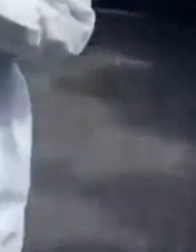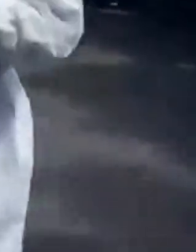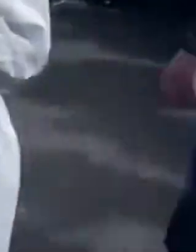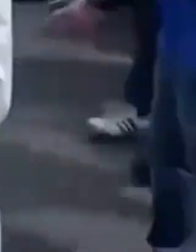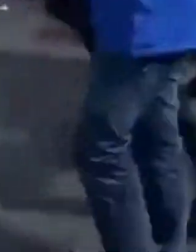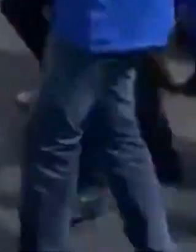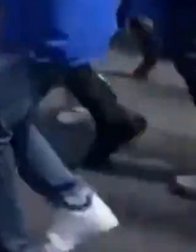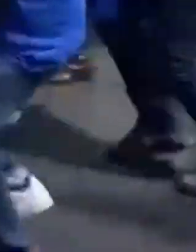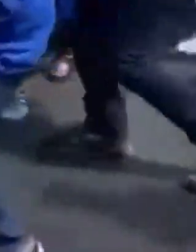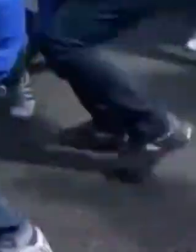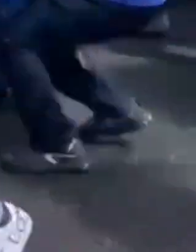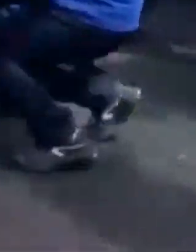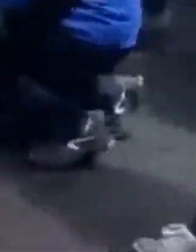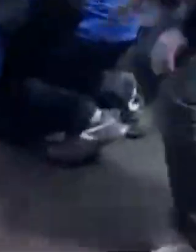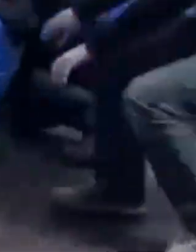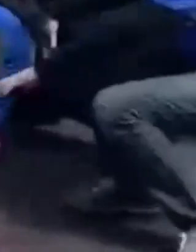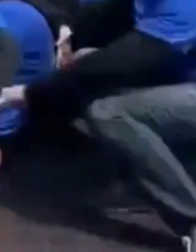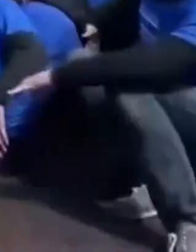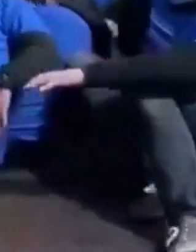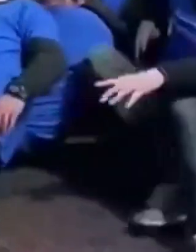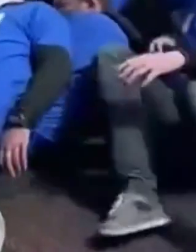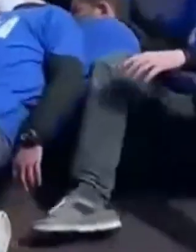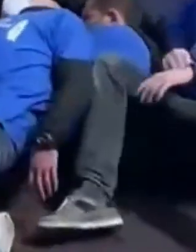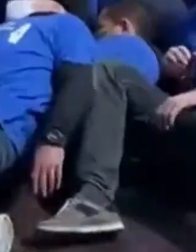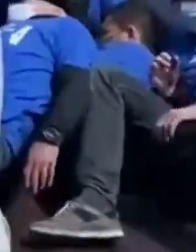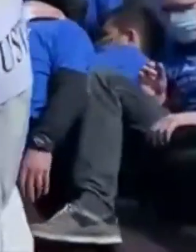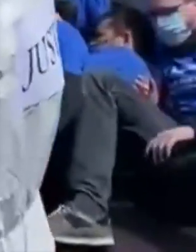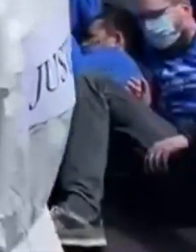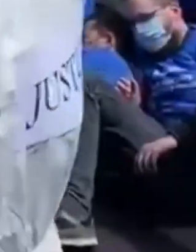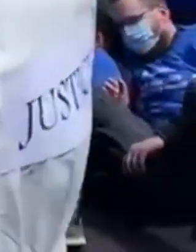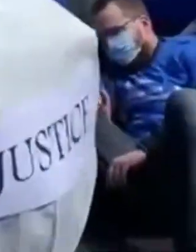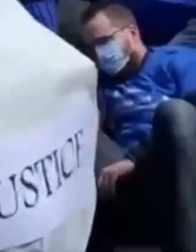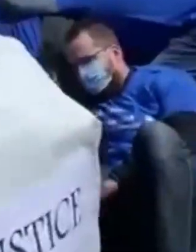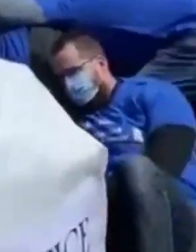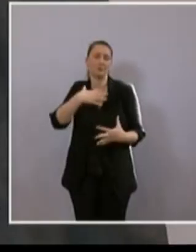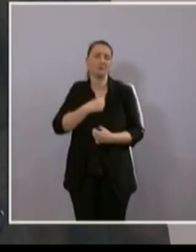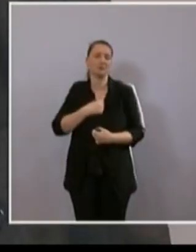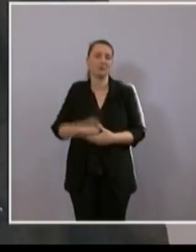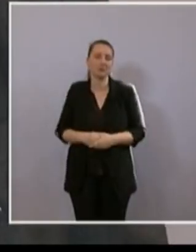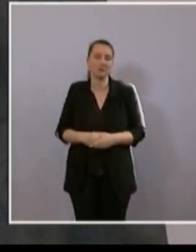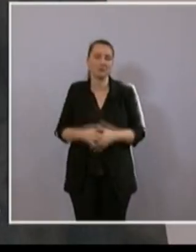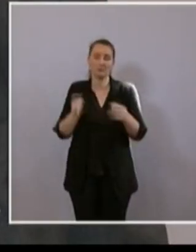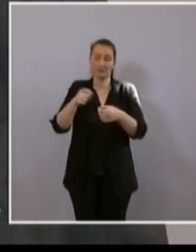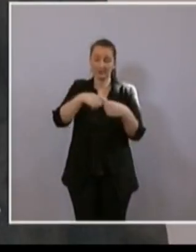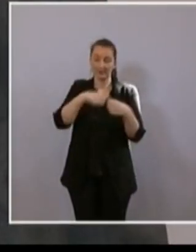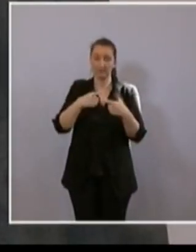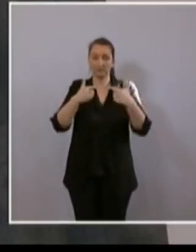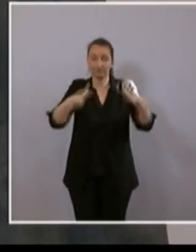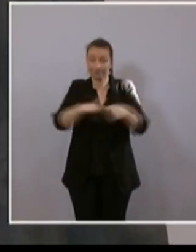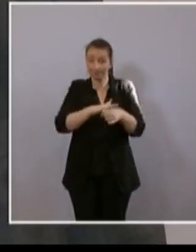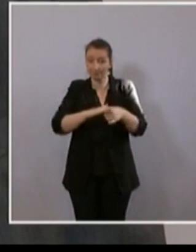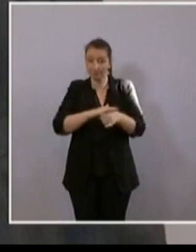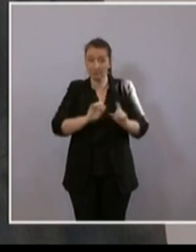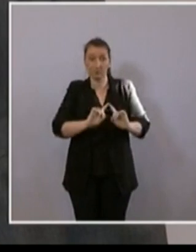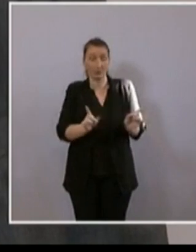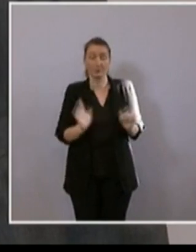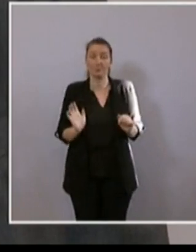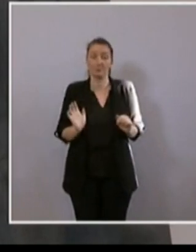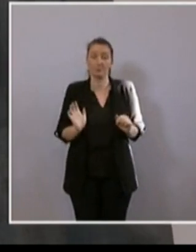policiers. Indigne pour le garde des Sceaux. La liberté syndicale, elle n'est pas totale. Elle est